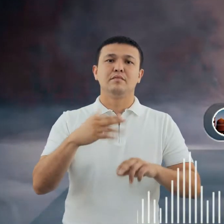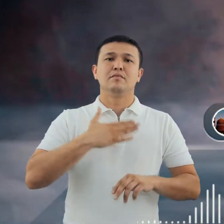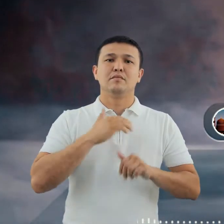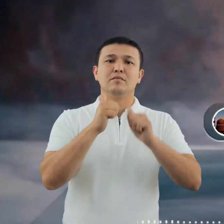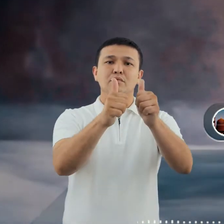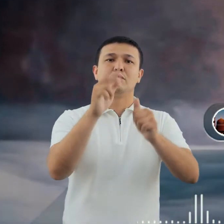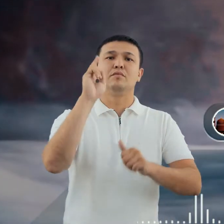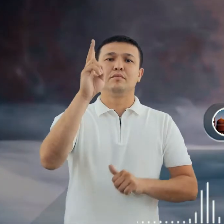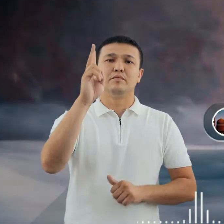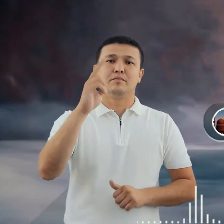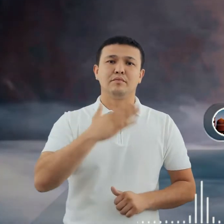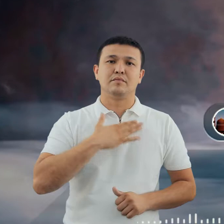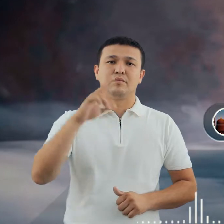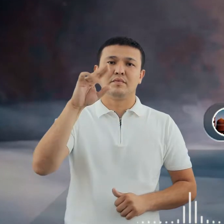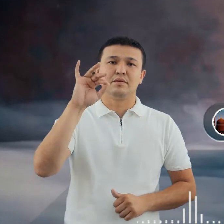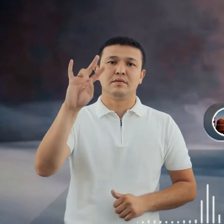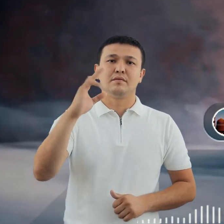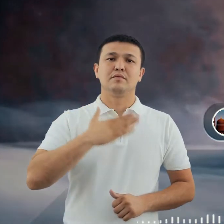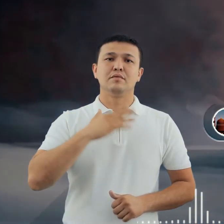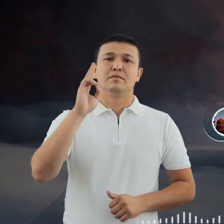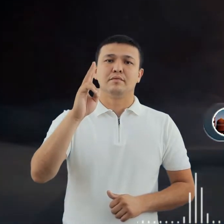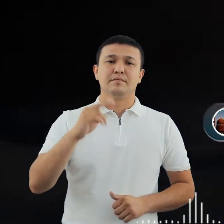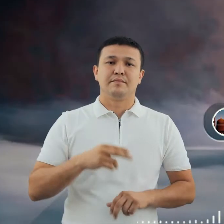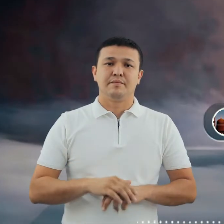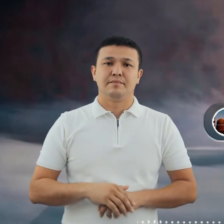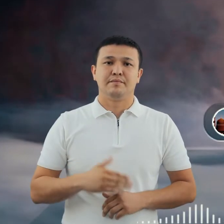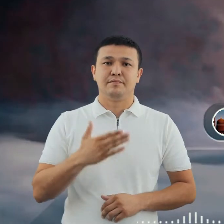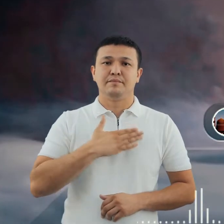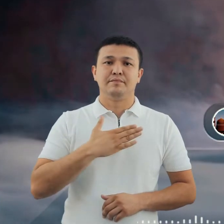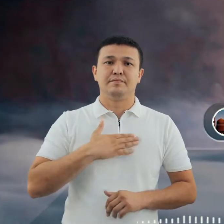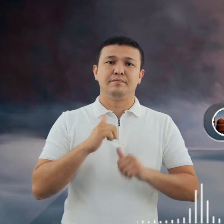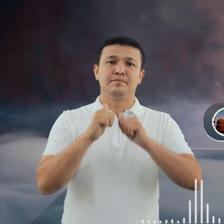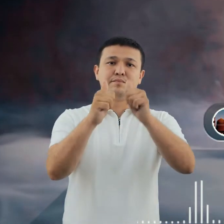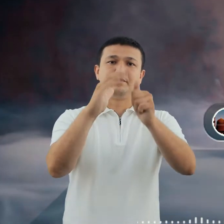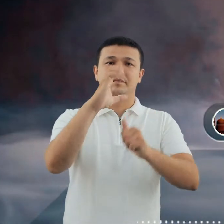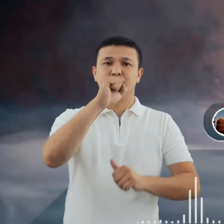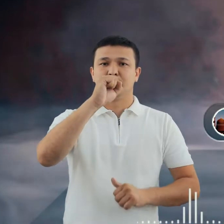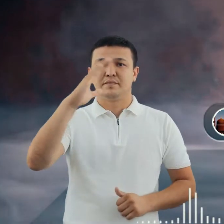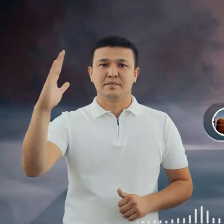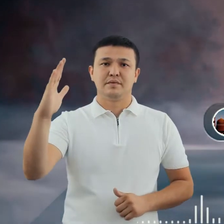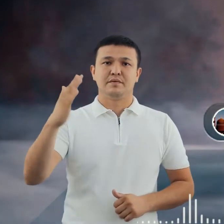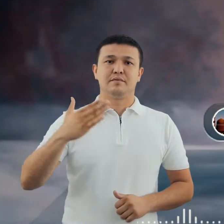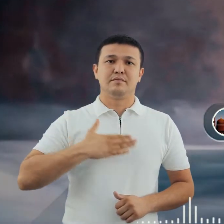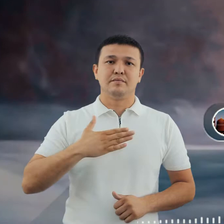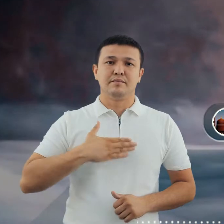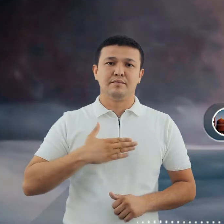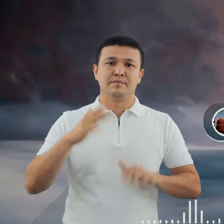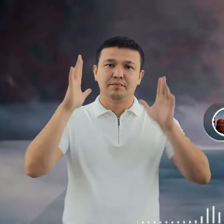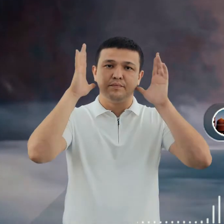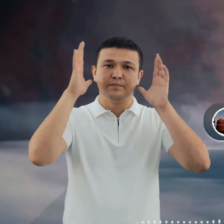dinidamiz? Javob: Bizlar Muhammad Mustafa sallallohu alayhi va sallamni